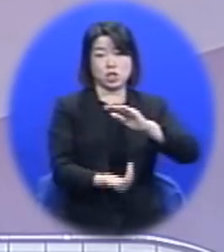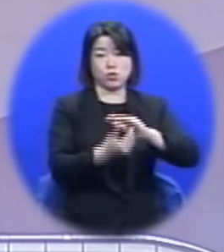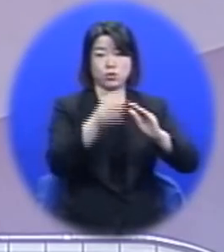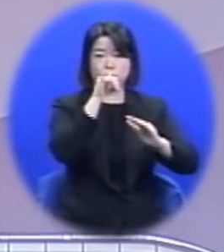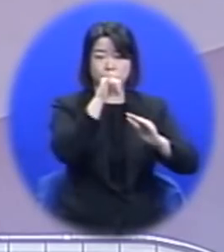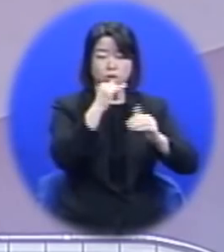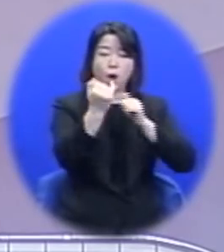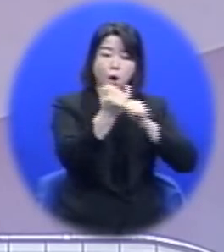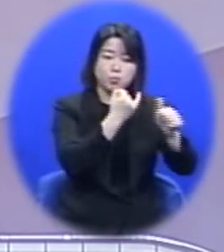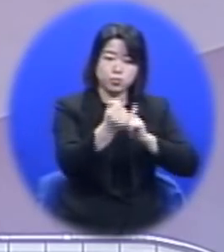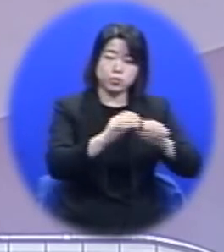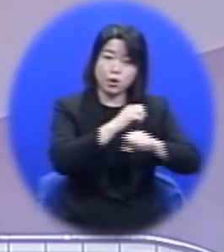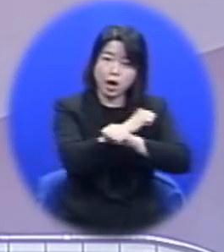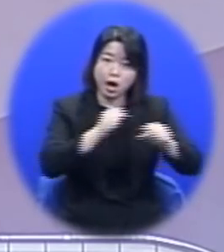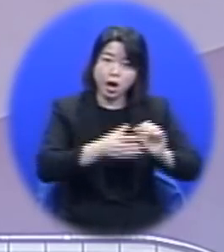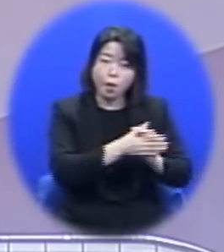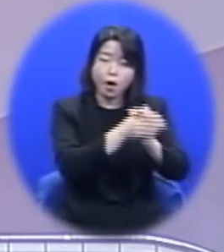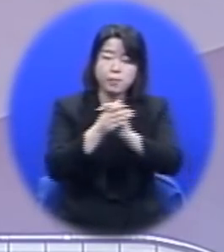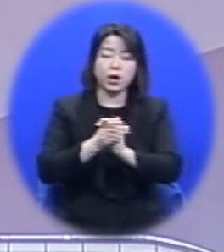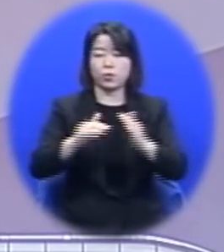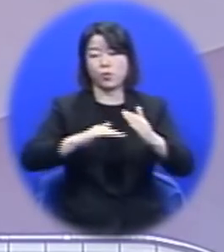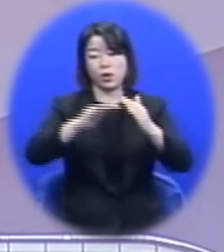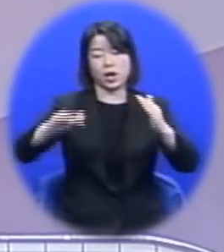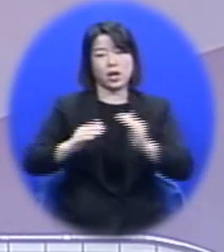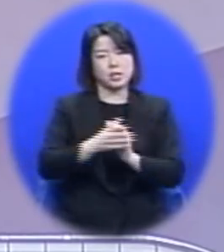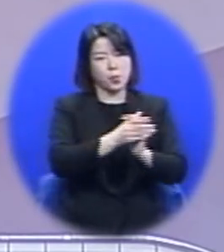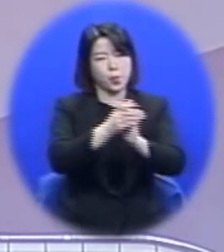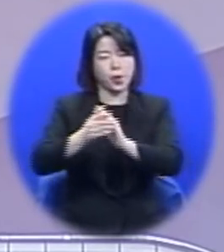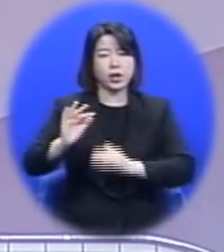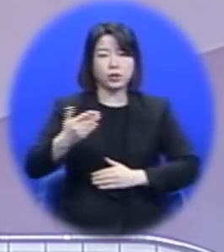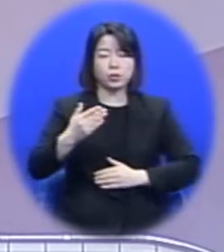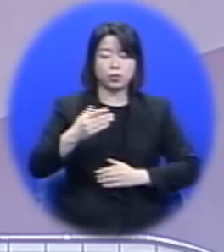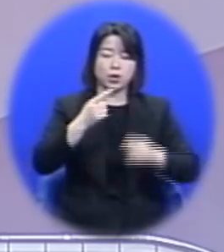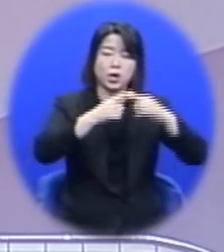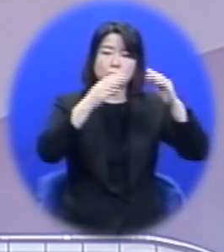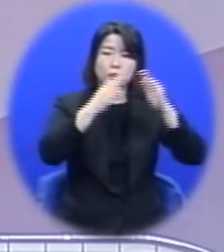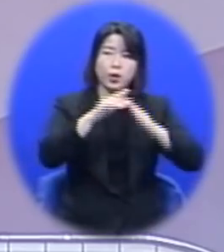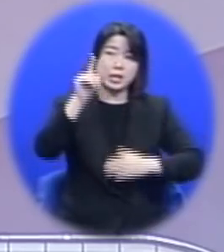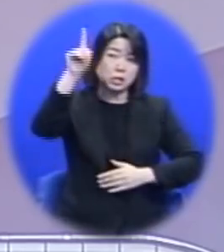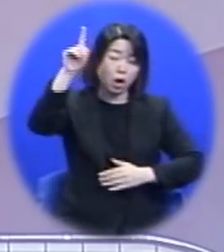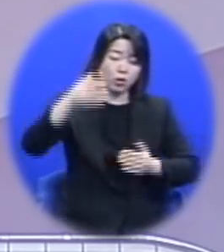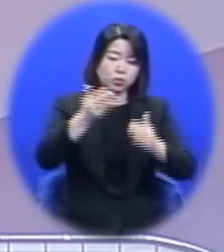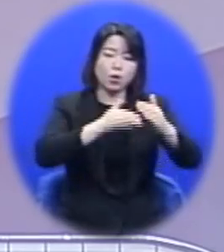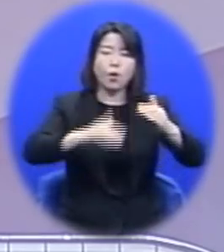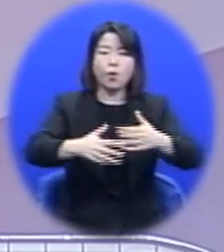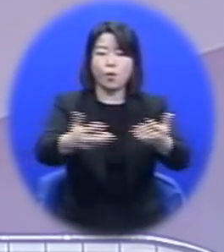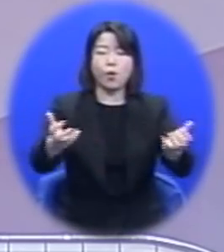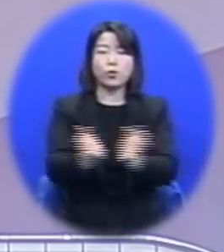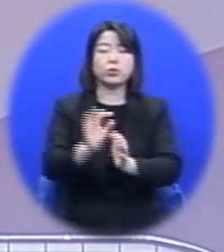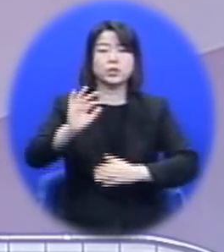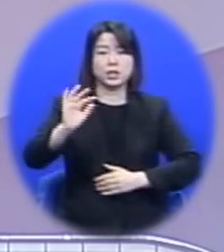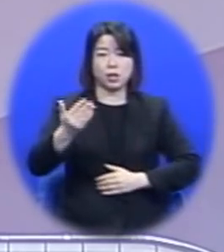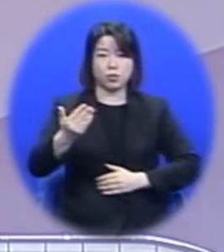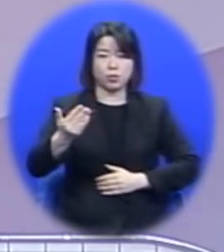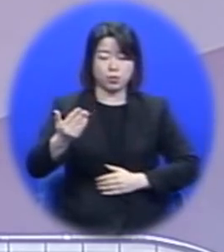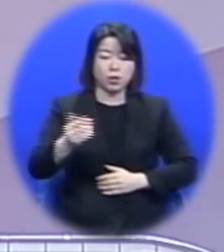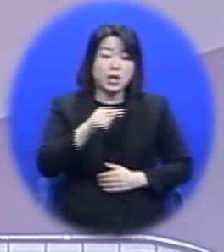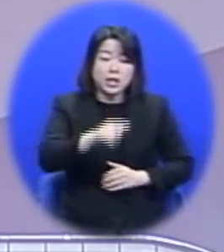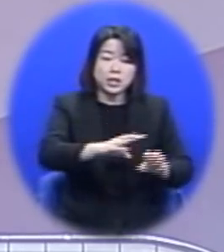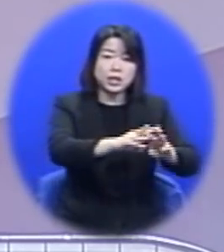부부가 화해하고 가정이 화목하게 되고 교회는 천국의 공동체가 되고 이 땅에서 하나님의